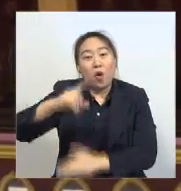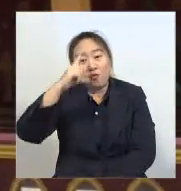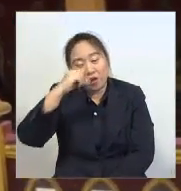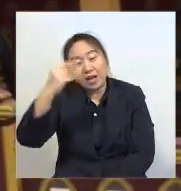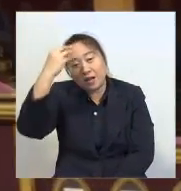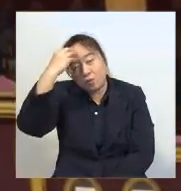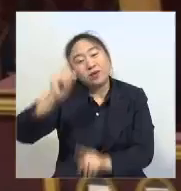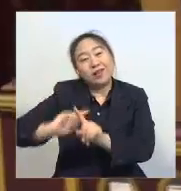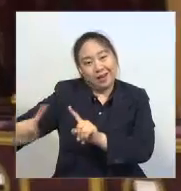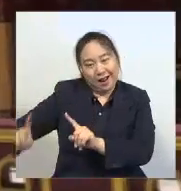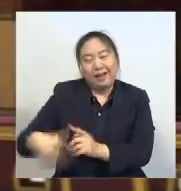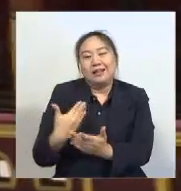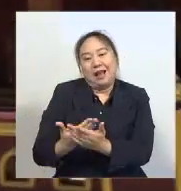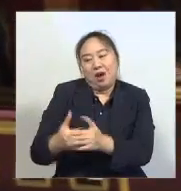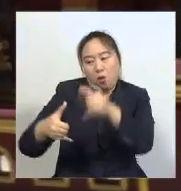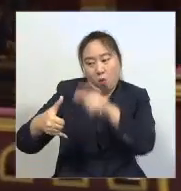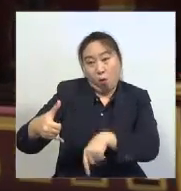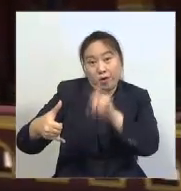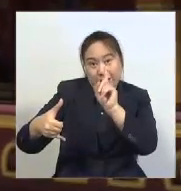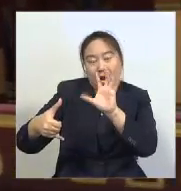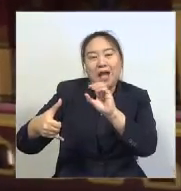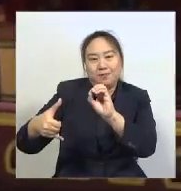ค่าเข้าชม50บาทต่อคนค่ะ